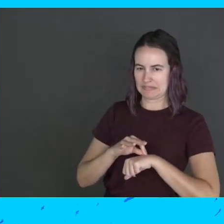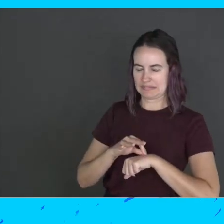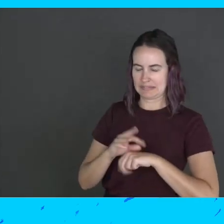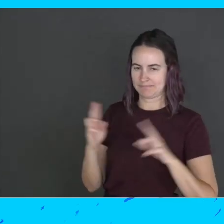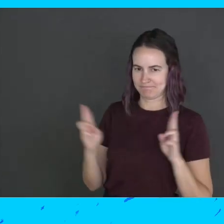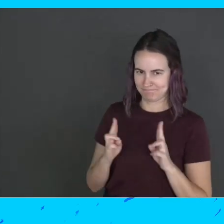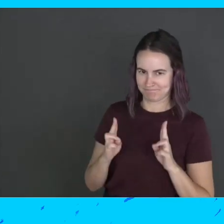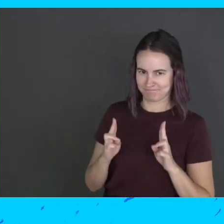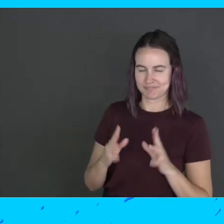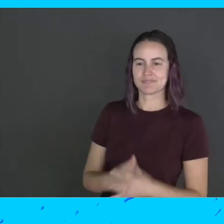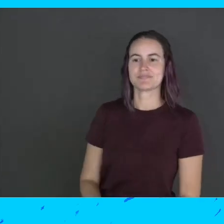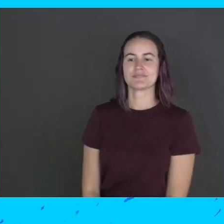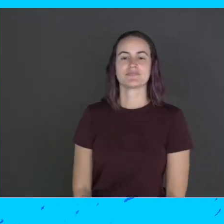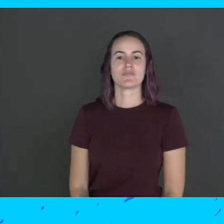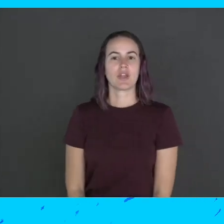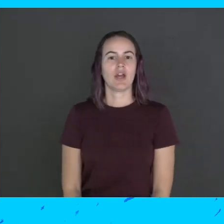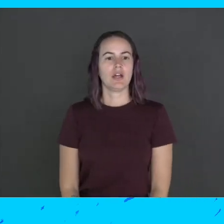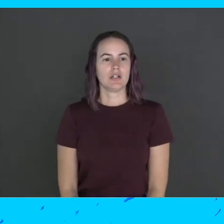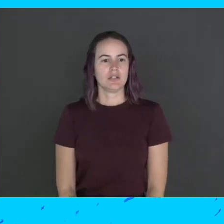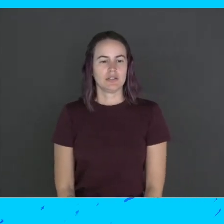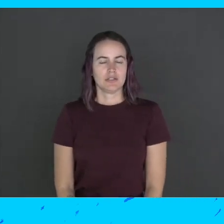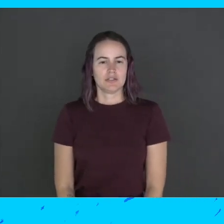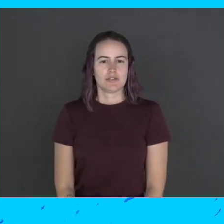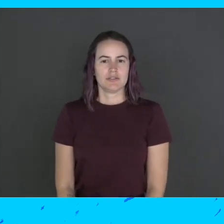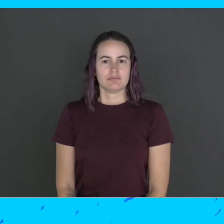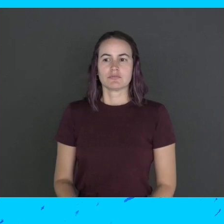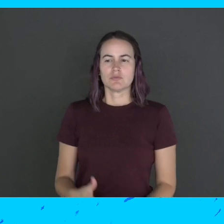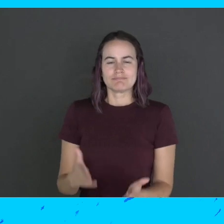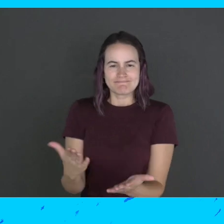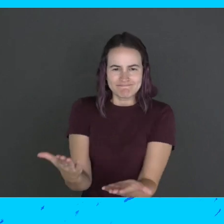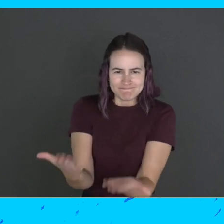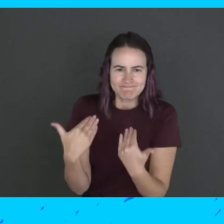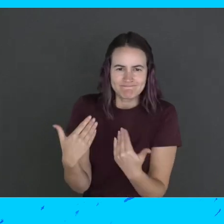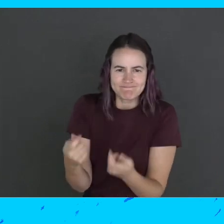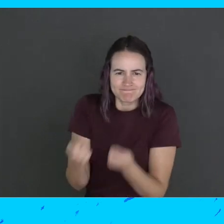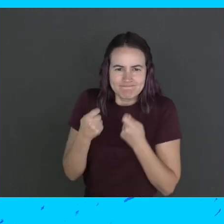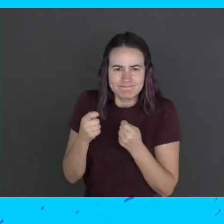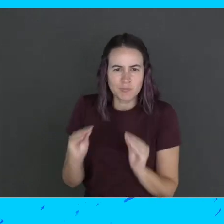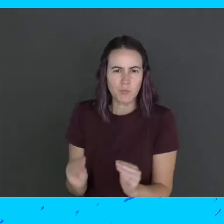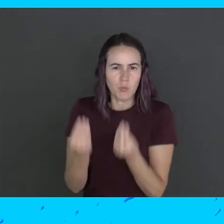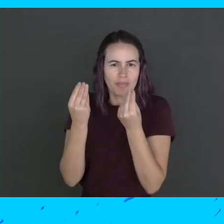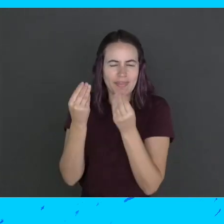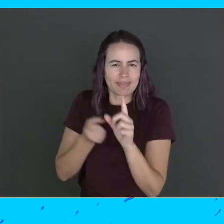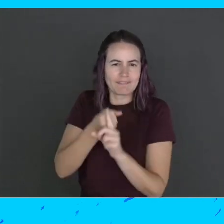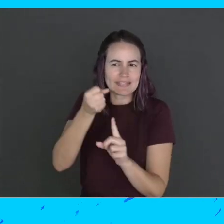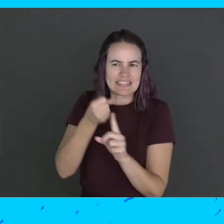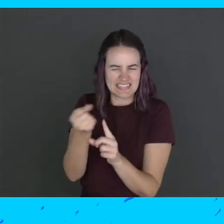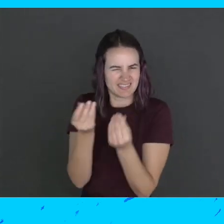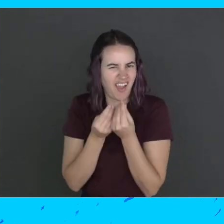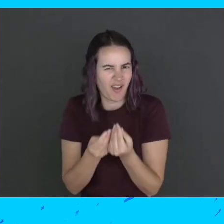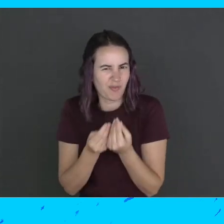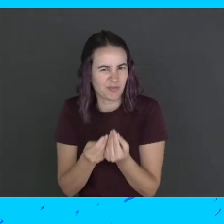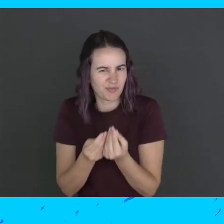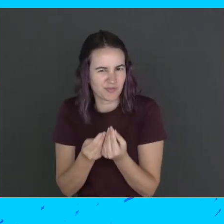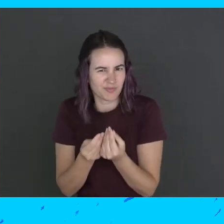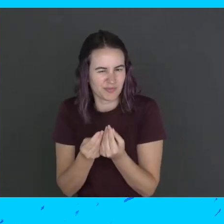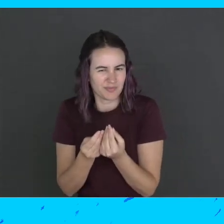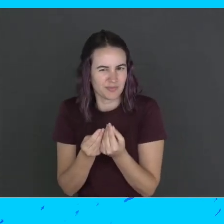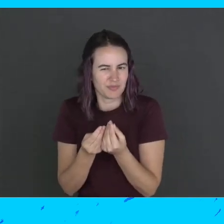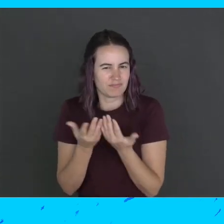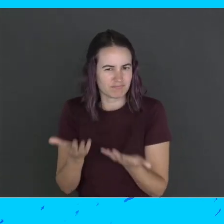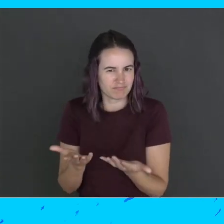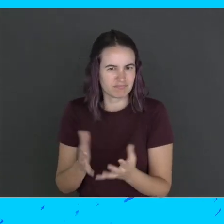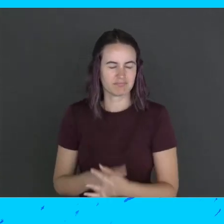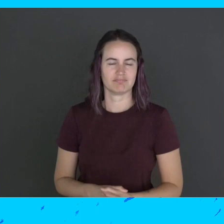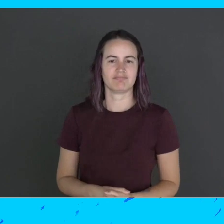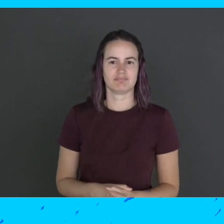quelle est une forme clé pour engager les jeunes et les aider par rapport à